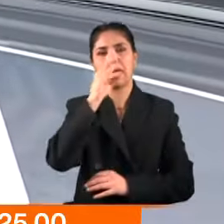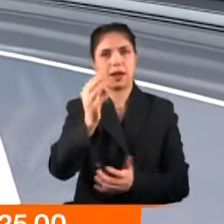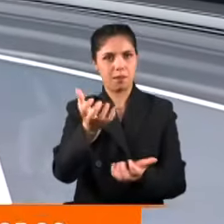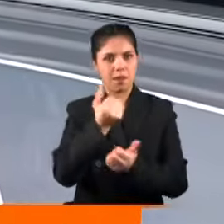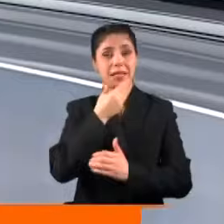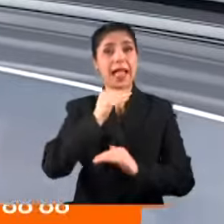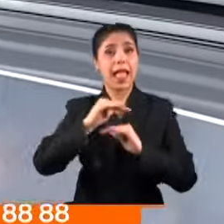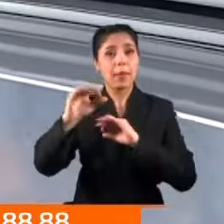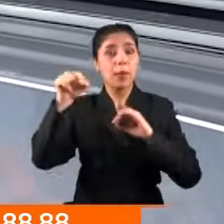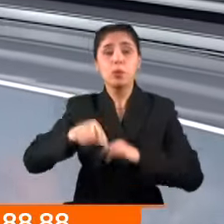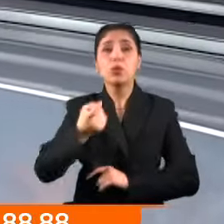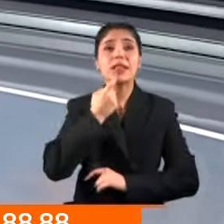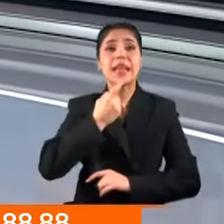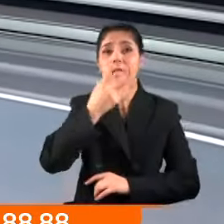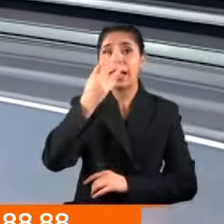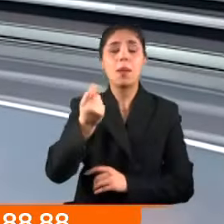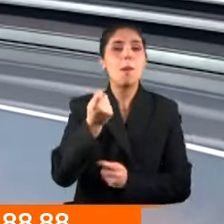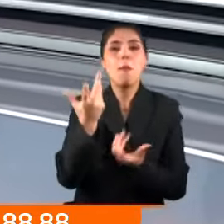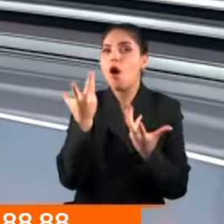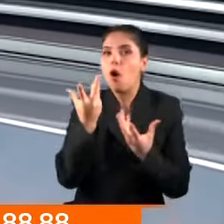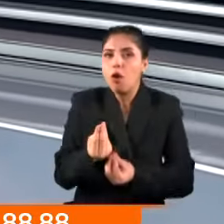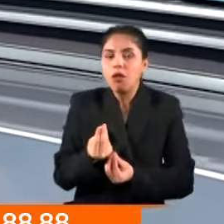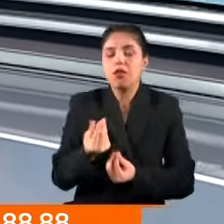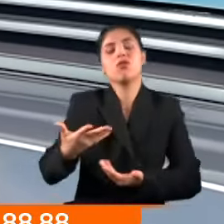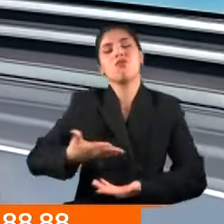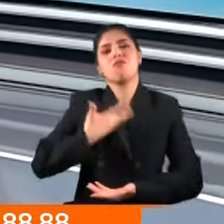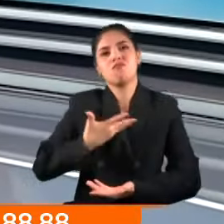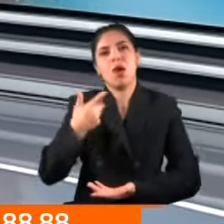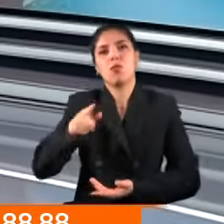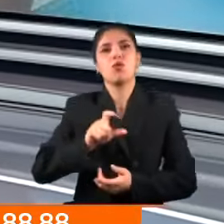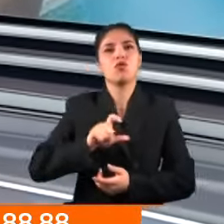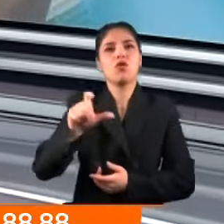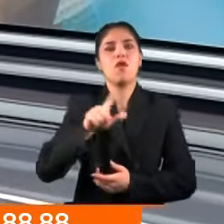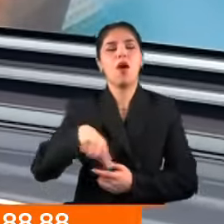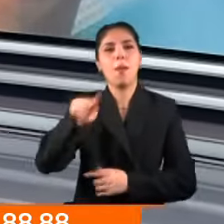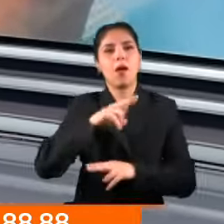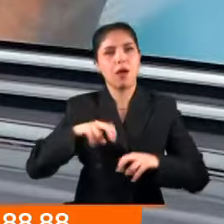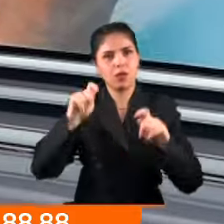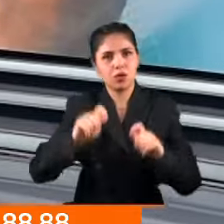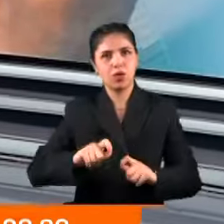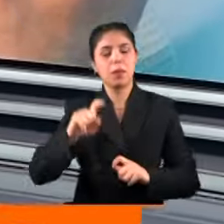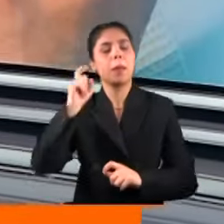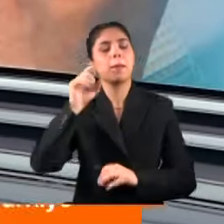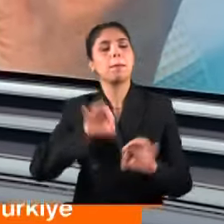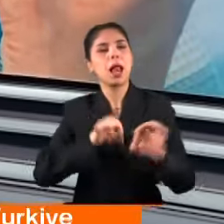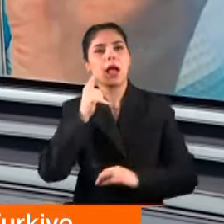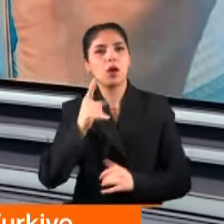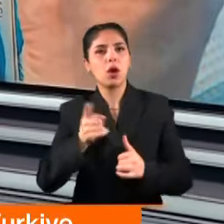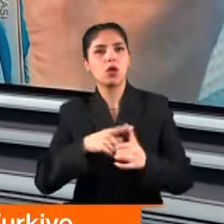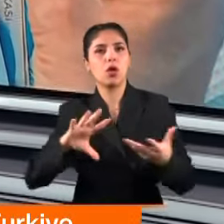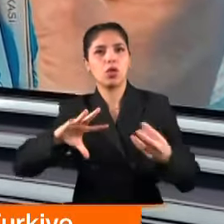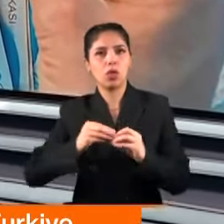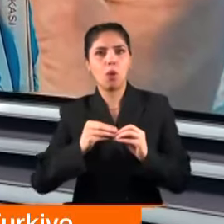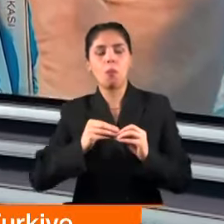almıştı emekliler. Bu yıl ikramiye ne kadar sorusuna yanıt arıyorlar tabii. Biz de o yanıtı araştırdık. Öne çıkan formül toplam ikramiyenin